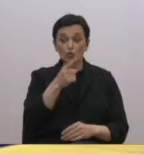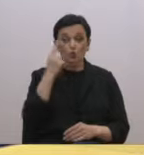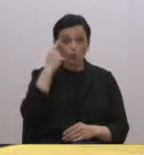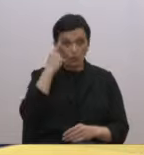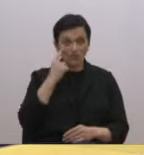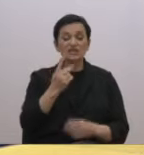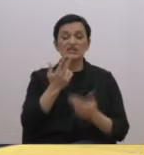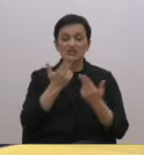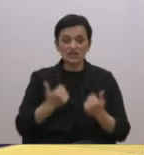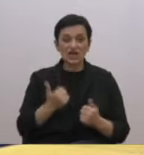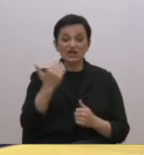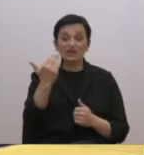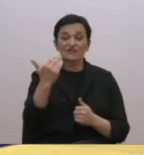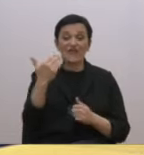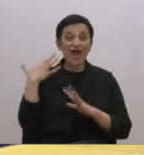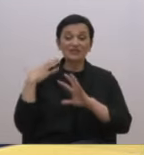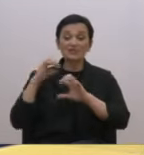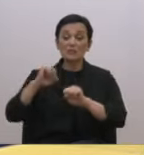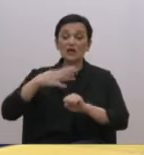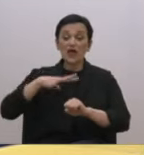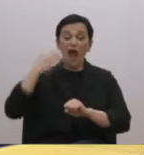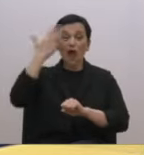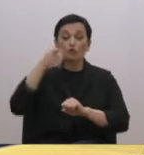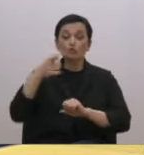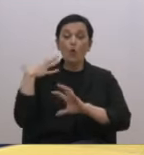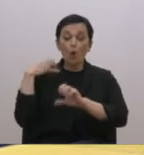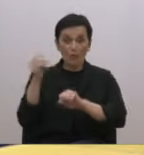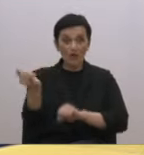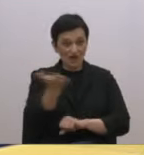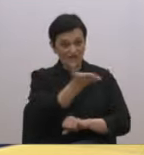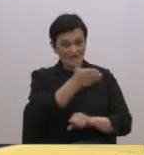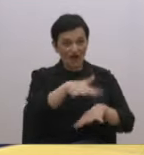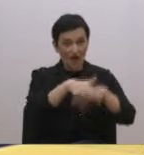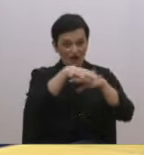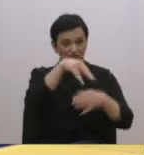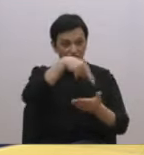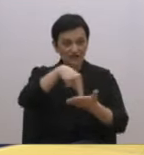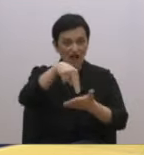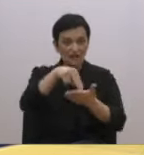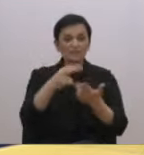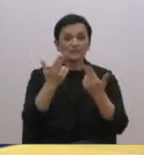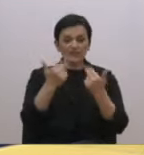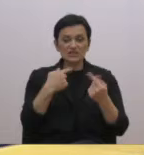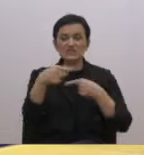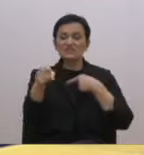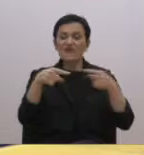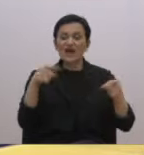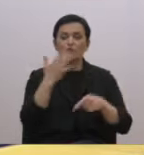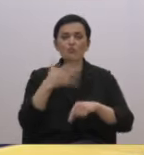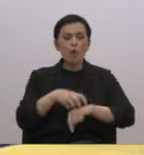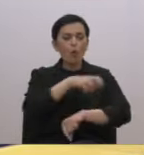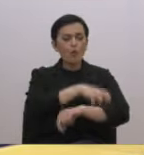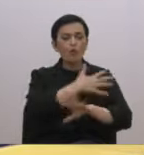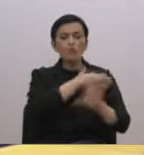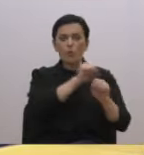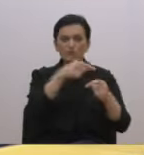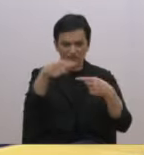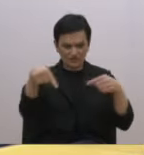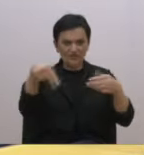დიახ, თქვენი მომხრეები, ქართული ოცნების მომხრეები დგანან იმ აქციაზე. დიახ, სხვადასხვა პოლიტიკური პარტიების მომხრეები